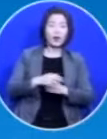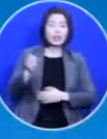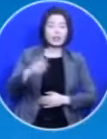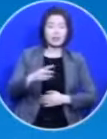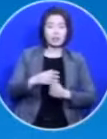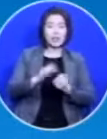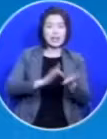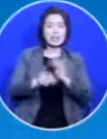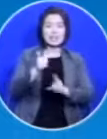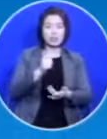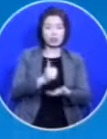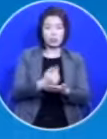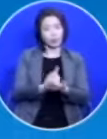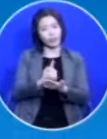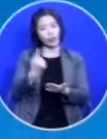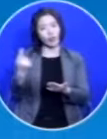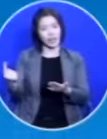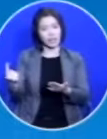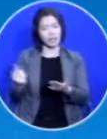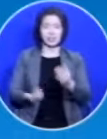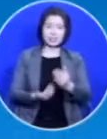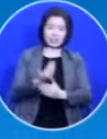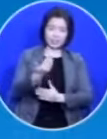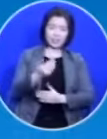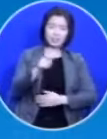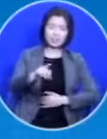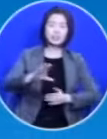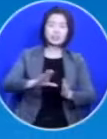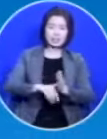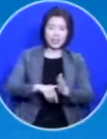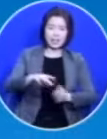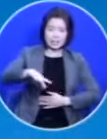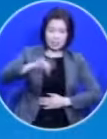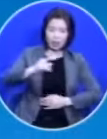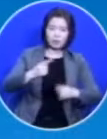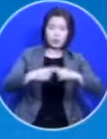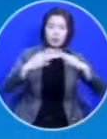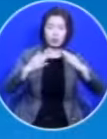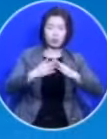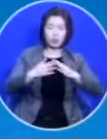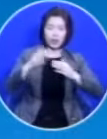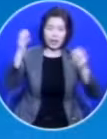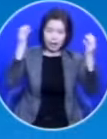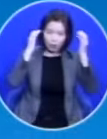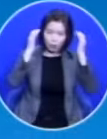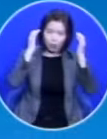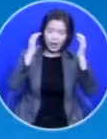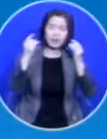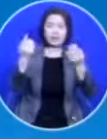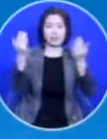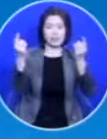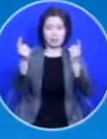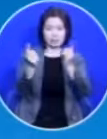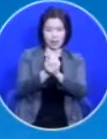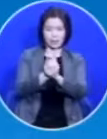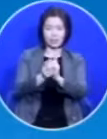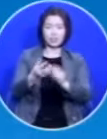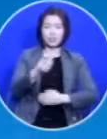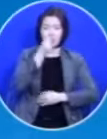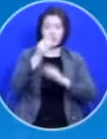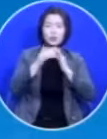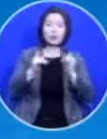예수님을 떠나는 사람까지 생길 그 당시에 초대교회에 고난당하는 성도들에게 히브리서